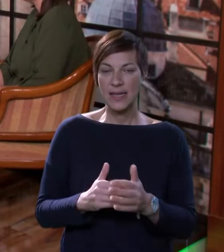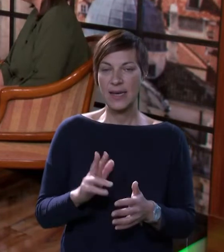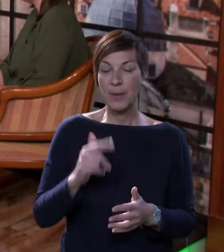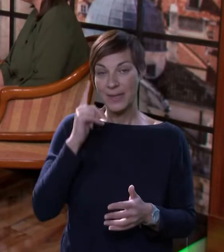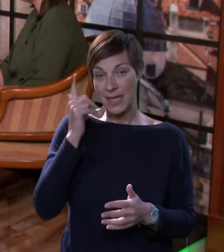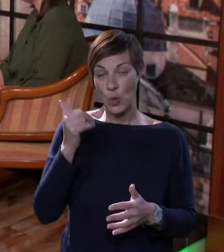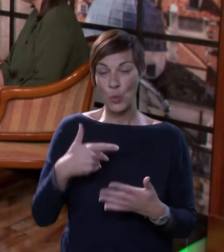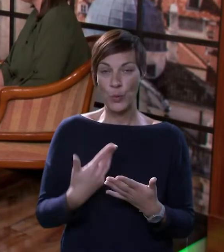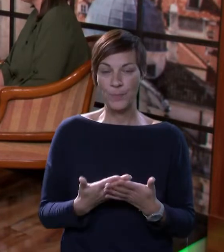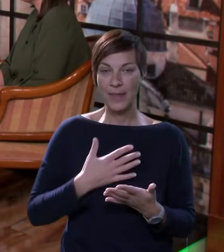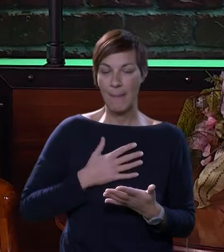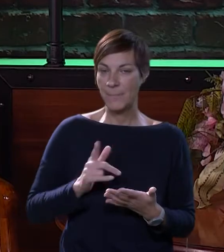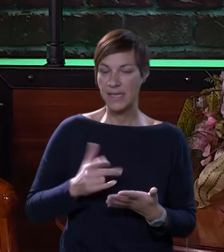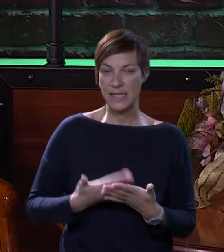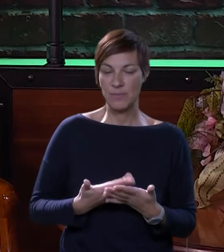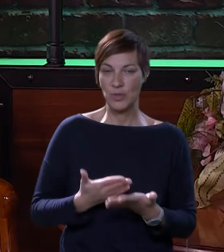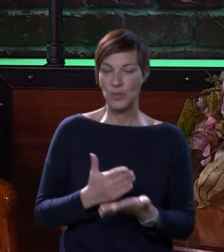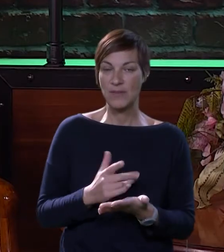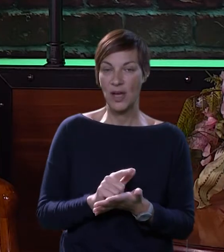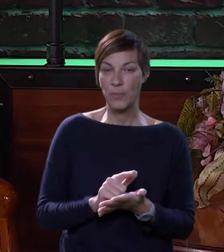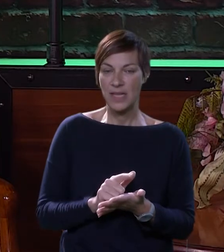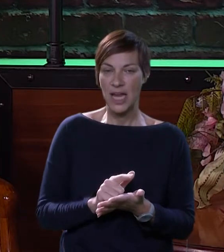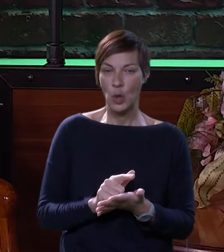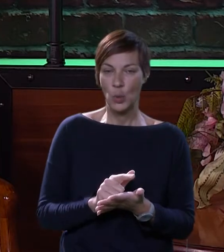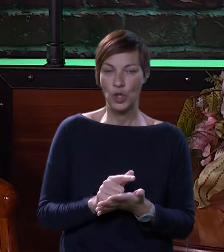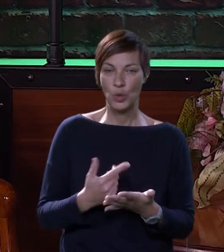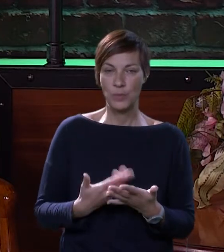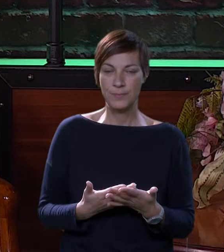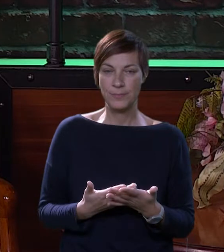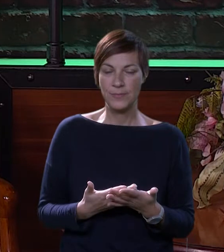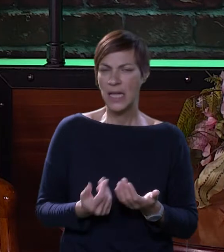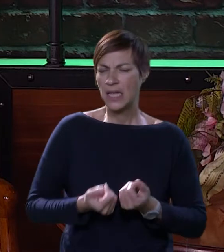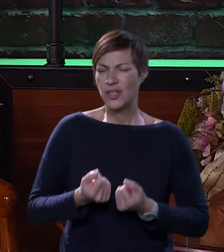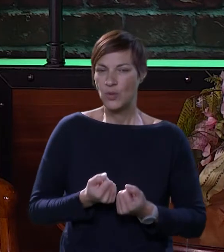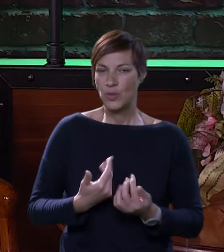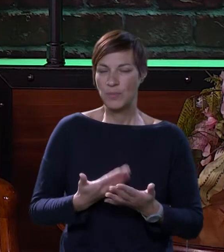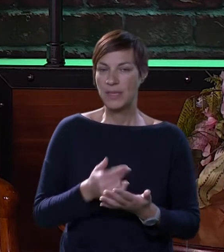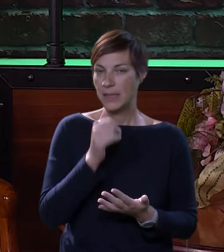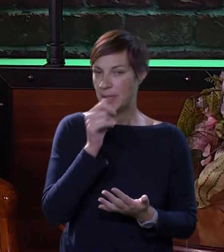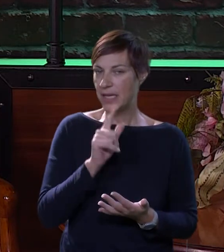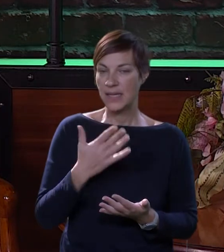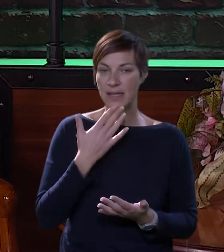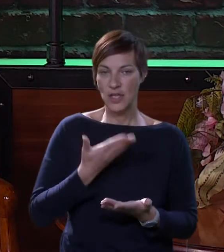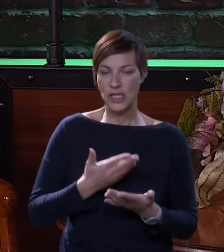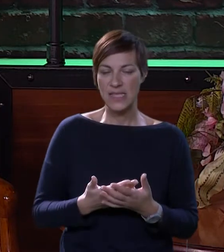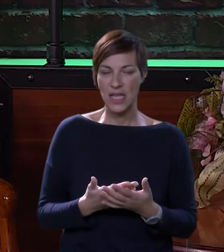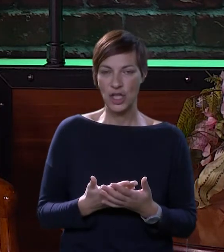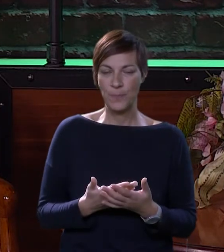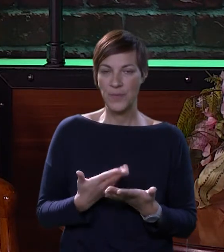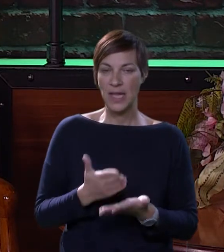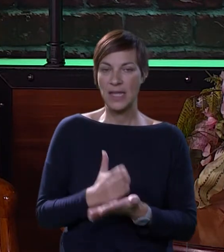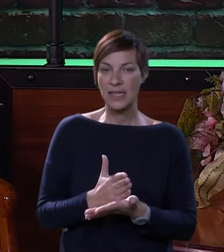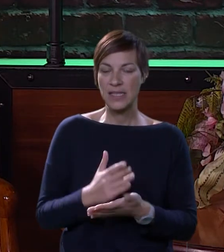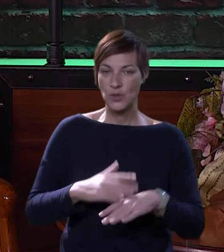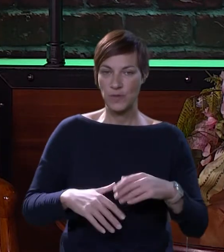treba imati na umu da mi nismo tu, da u svakom trenutku se trudimo da njima nikad nije dosadno, da